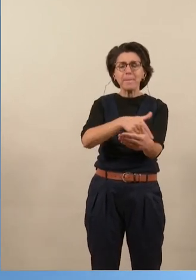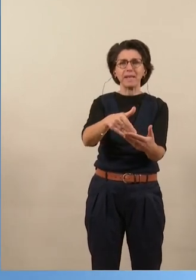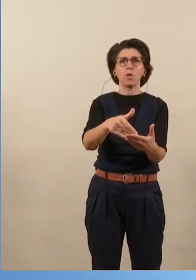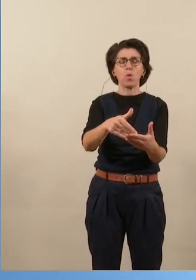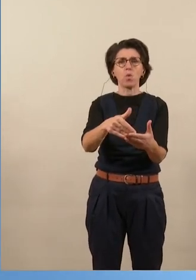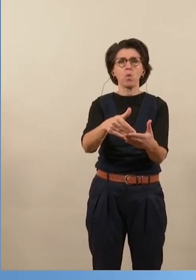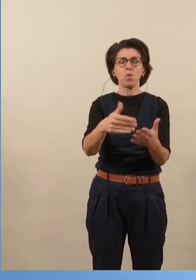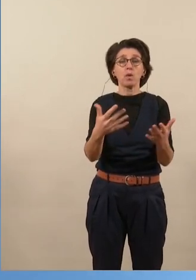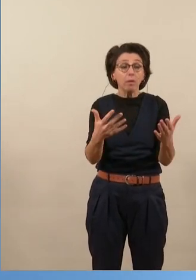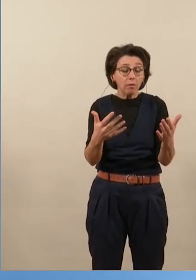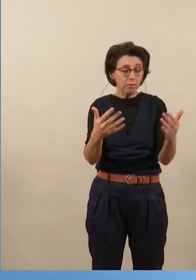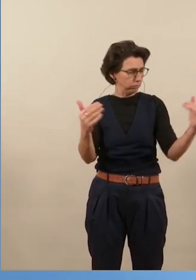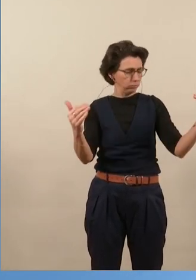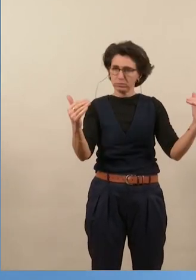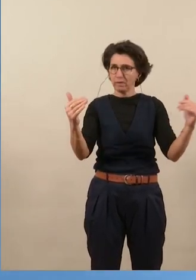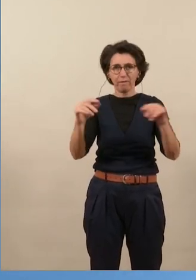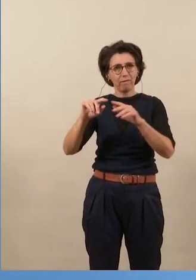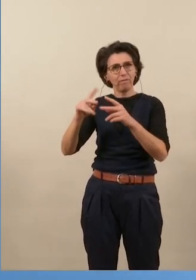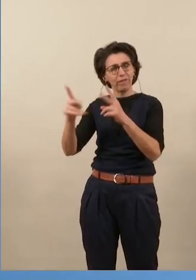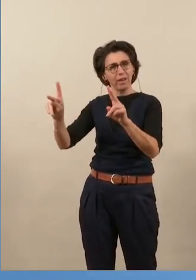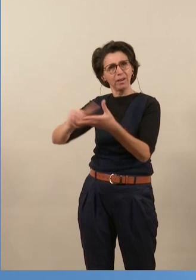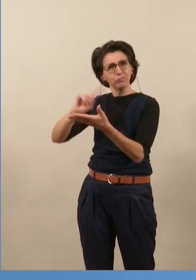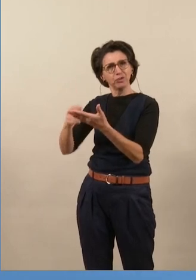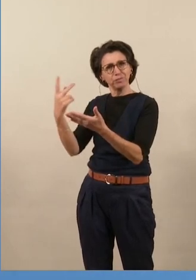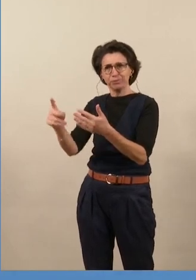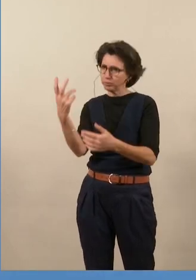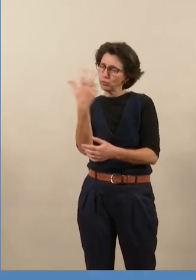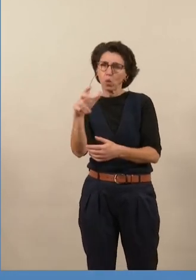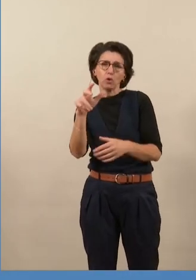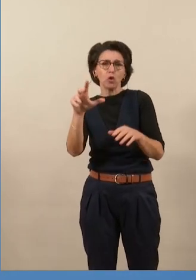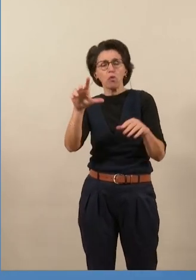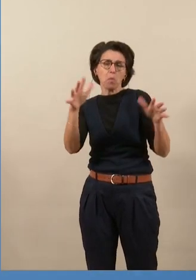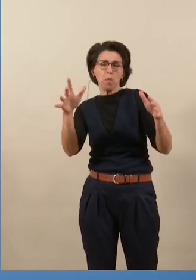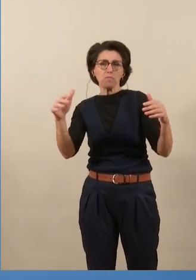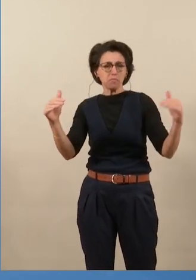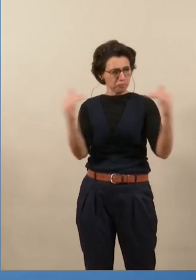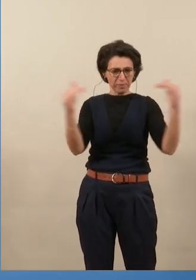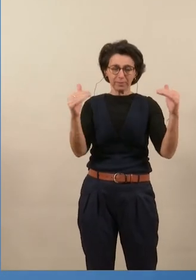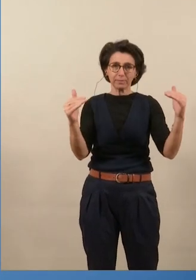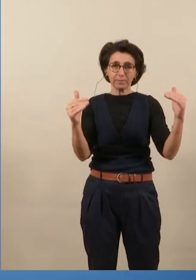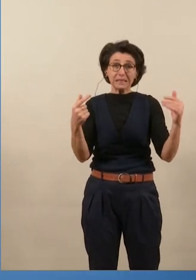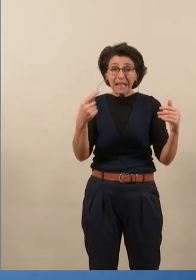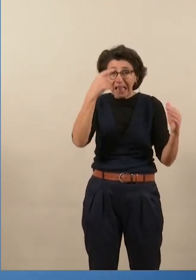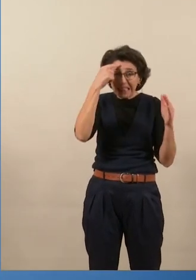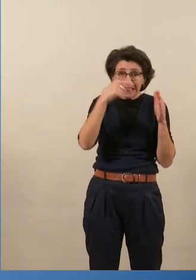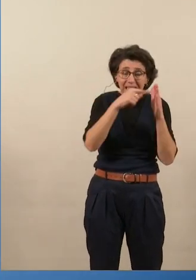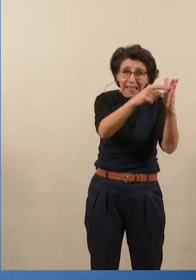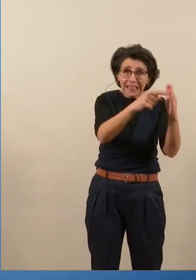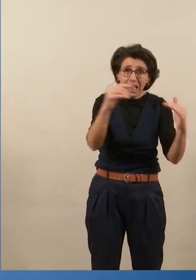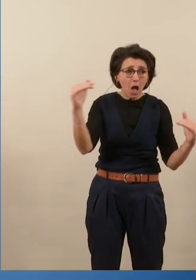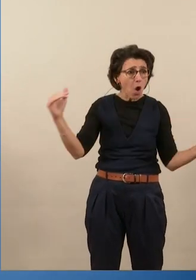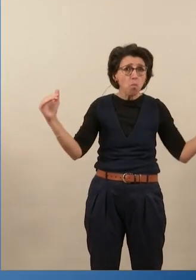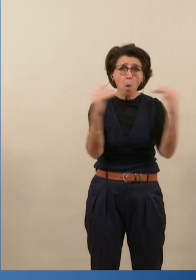millions près c'est budget de la ville vous comprendrez bien qu'à ce niveau d'endettement je n'irai pas sur le terrain de vos voitures avec